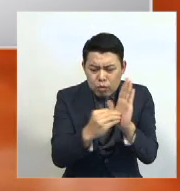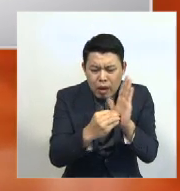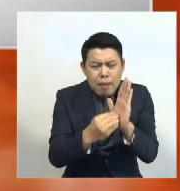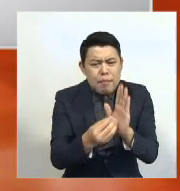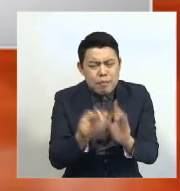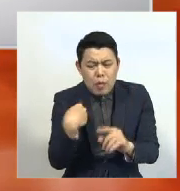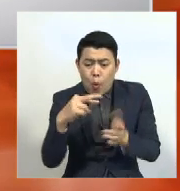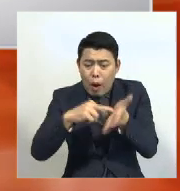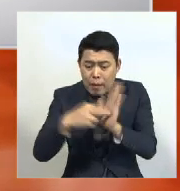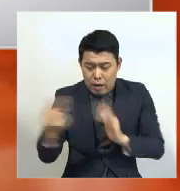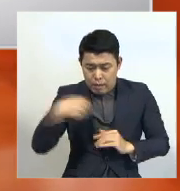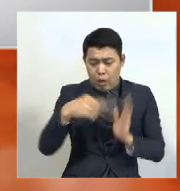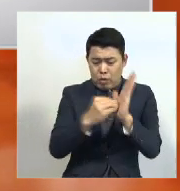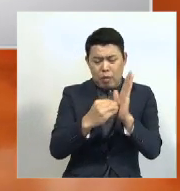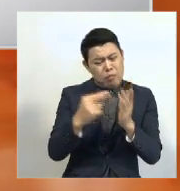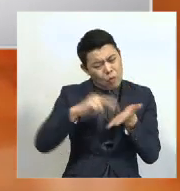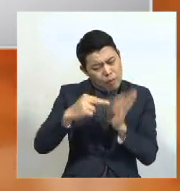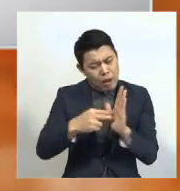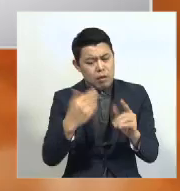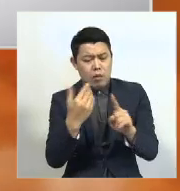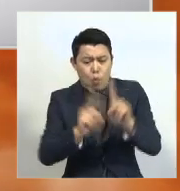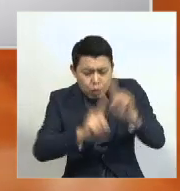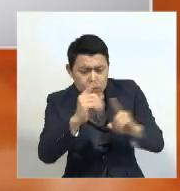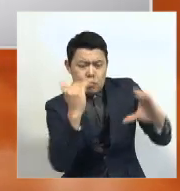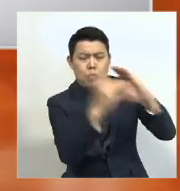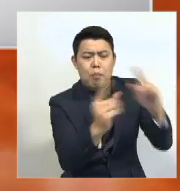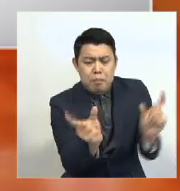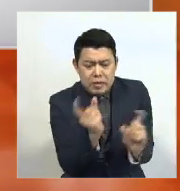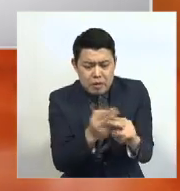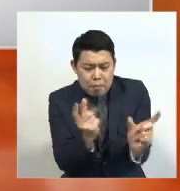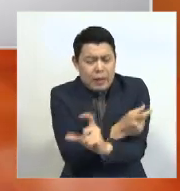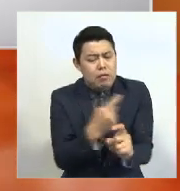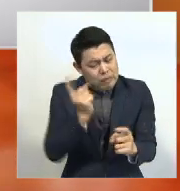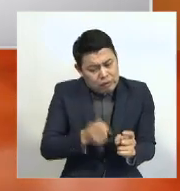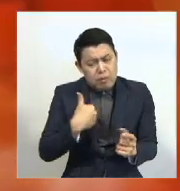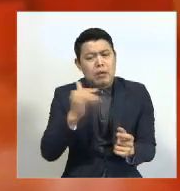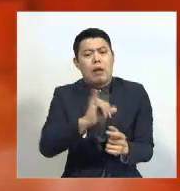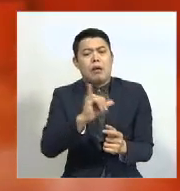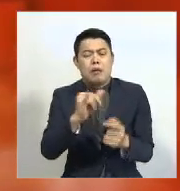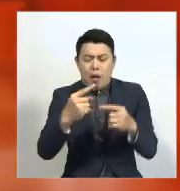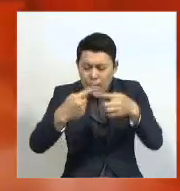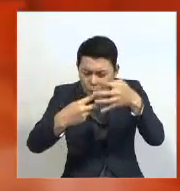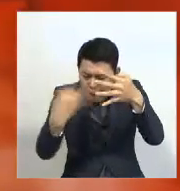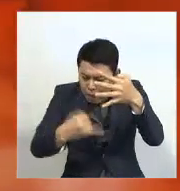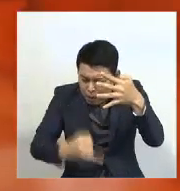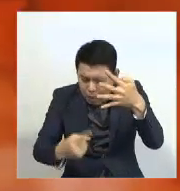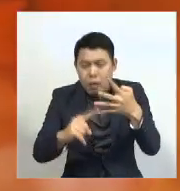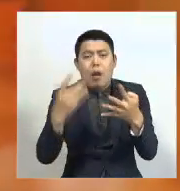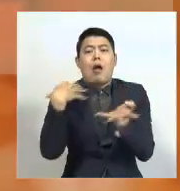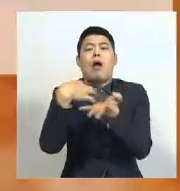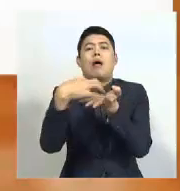านครนั้นไม่ได้หมายความว่าจะมีการโอนหุ้นเกิดขึ้นมาจริงๆ ค่ะดังนั้นนะคะข้อพิรุธต่างๆนะคะที่บอก